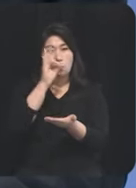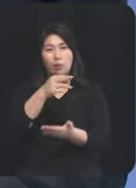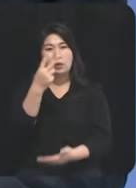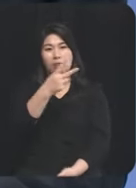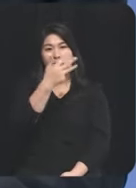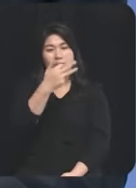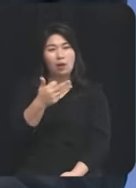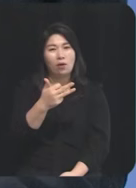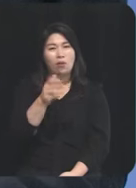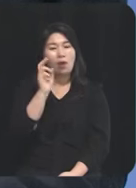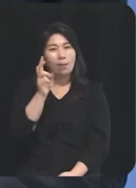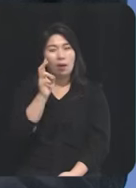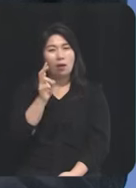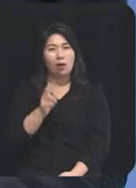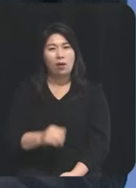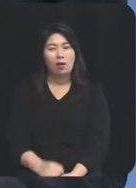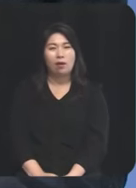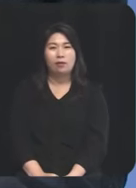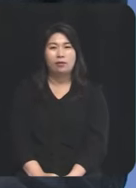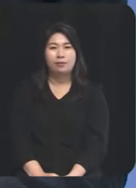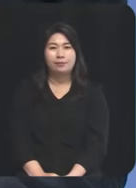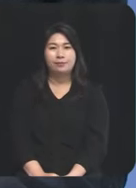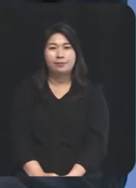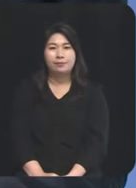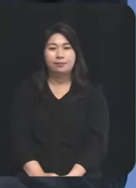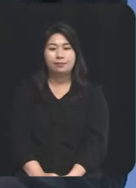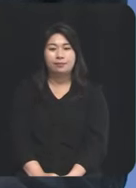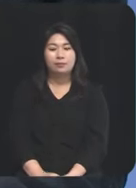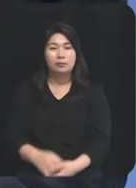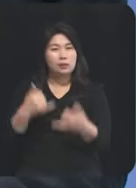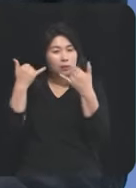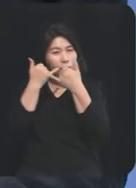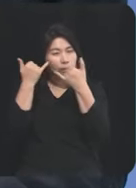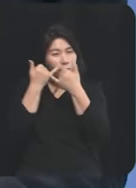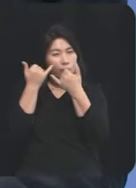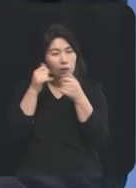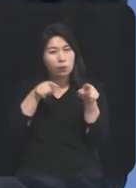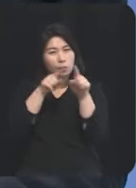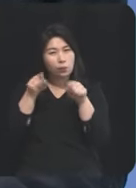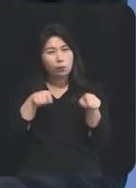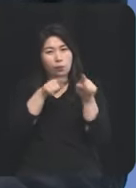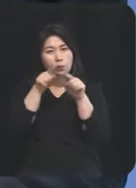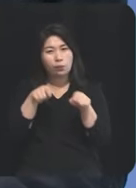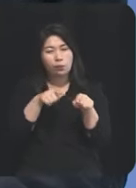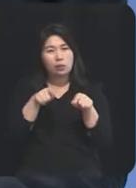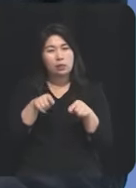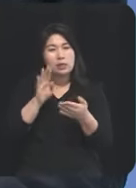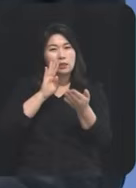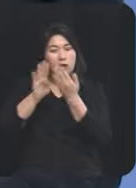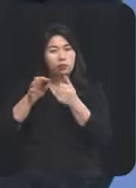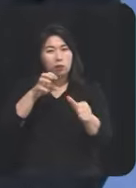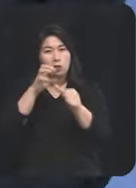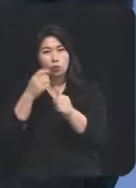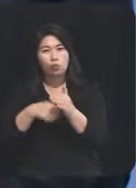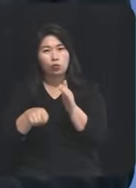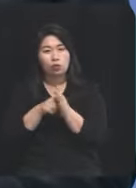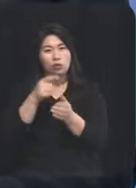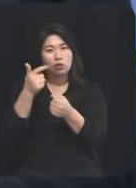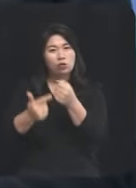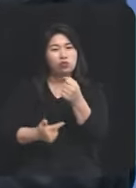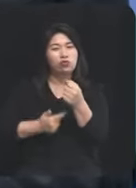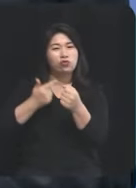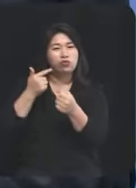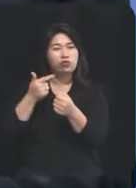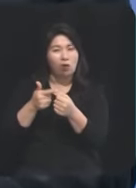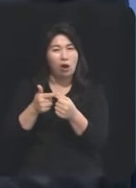2018년 정도로 추정되고 있습니다. 당시 통화 녹음을 언제라도 사용하려고 지금 6년이란